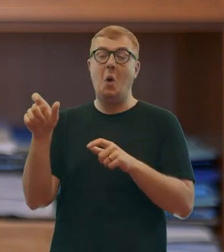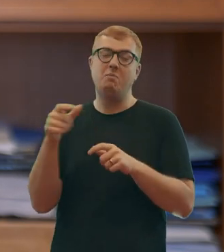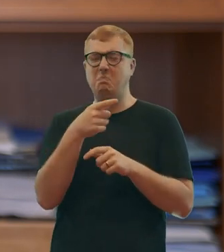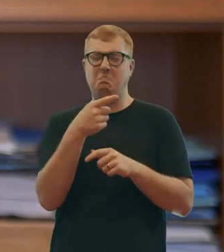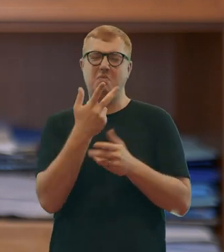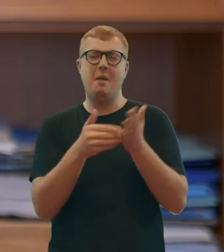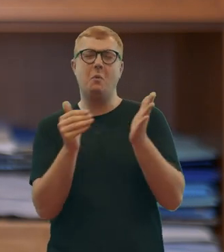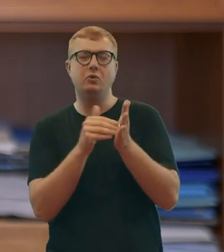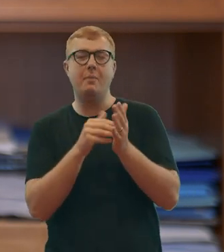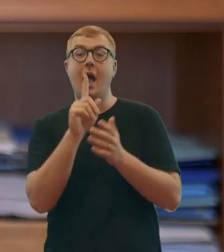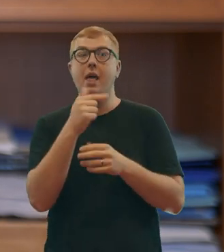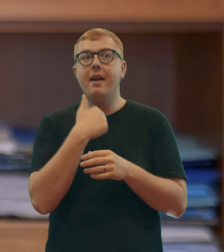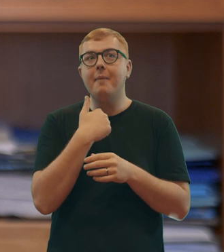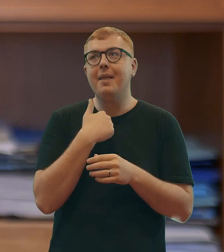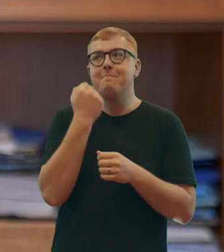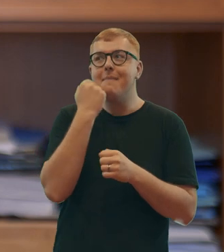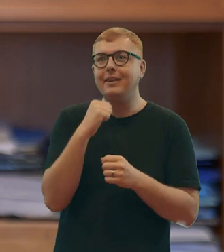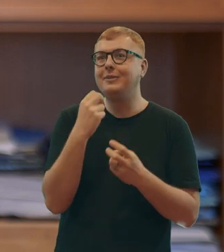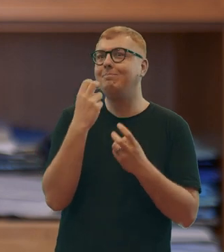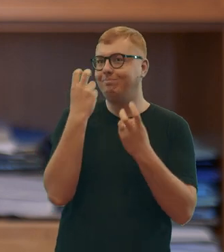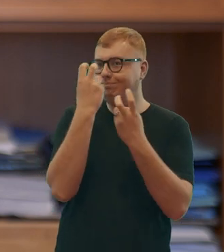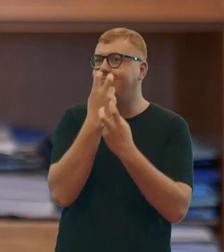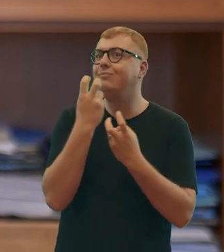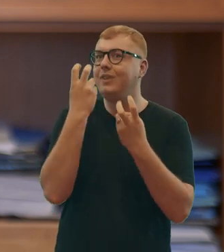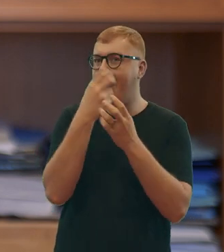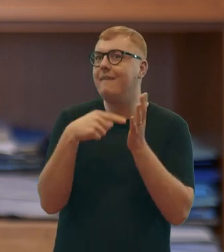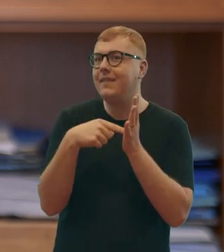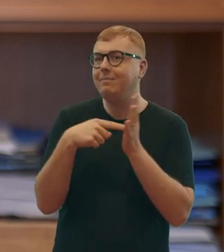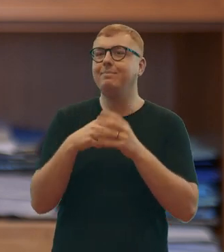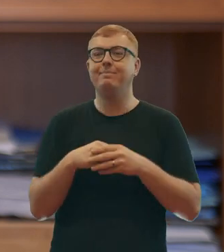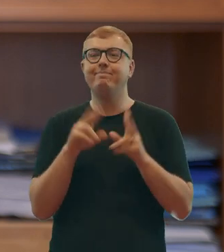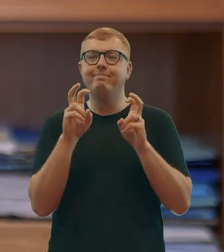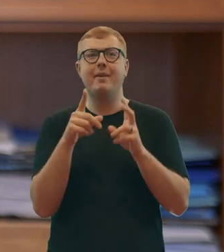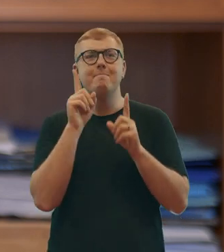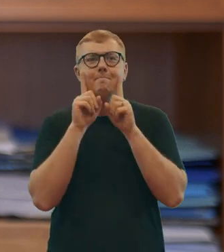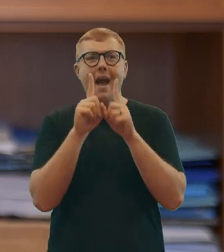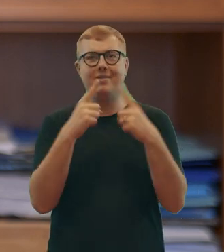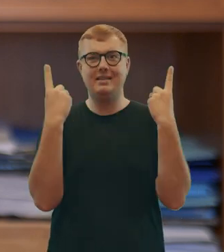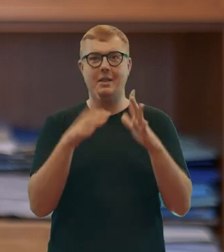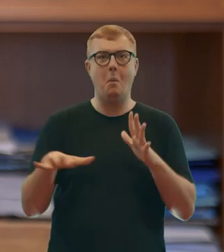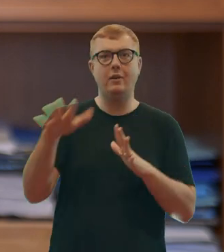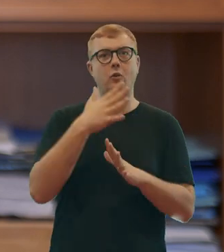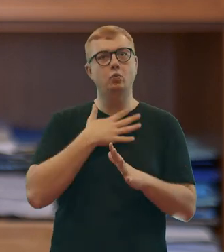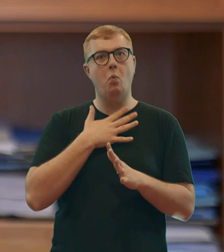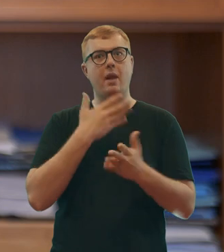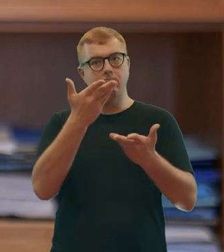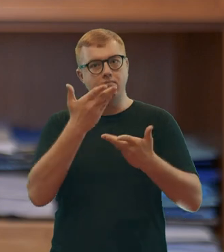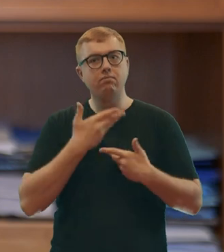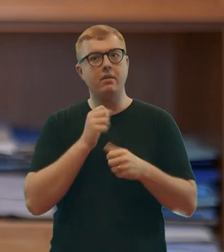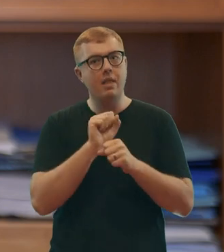za zbyteczne, ale dla mnie one są, no jakieś takie ciekawe, dodają takiego realizmu